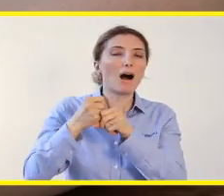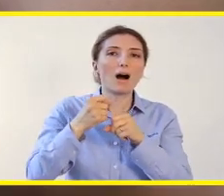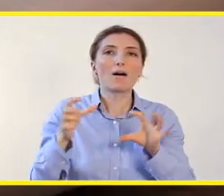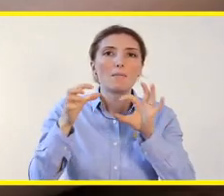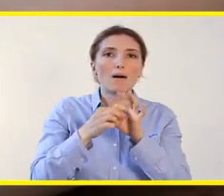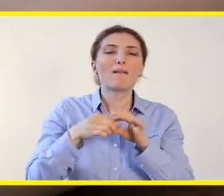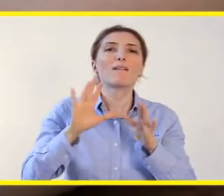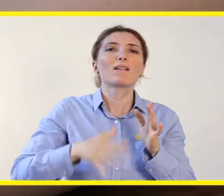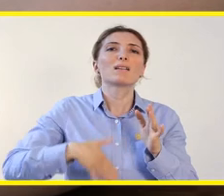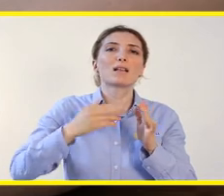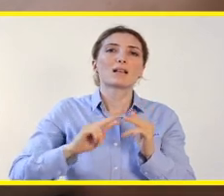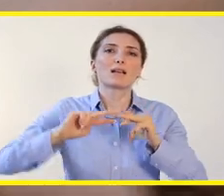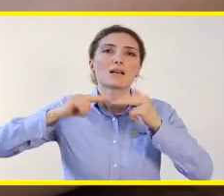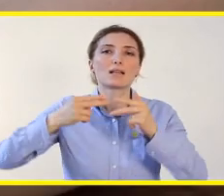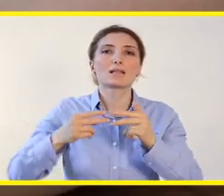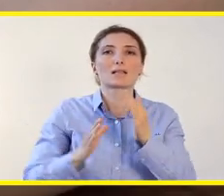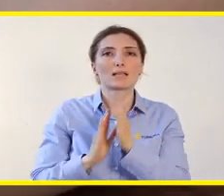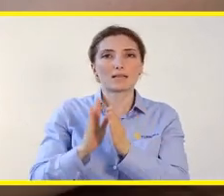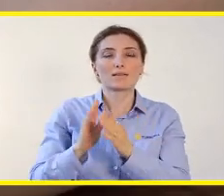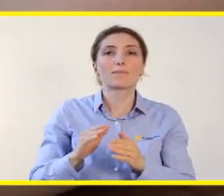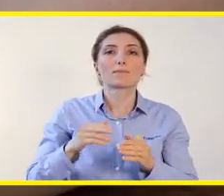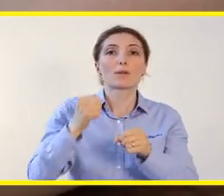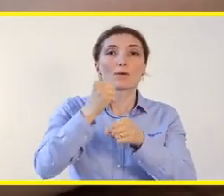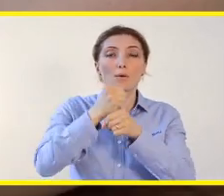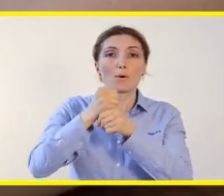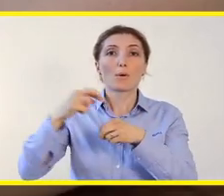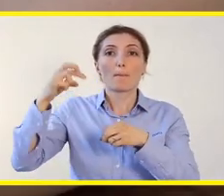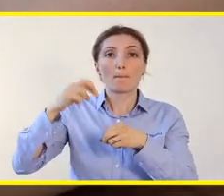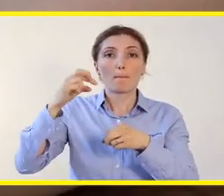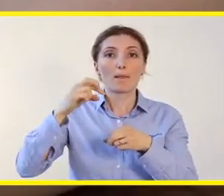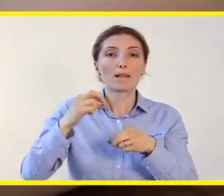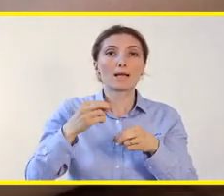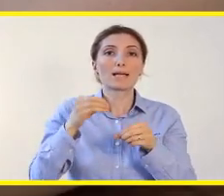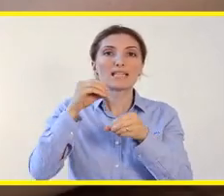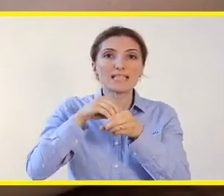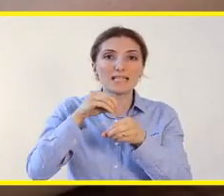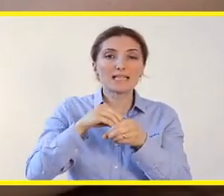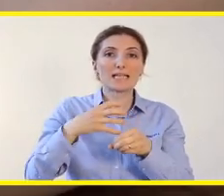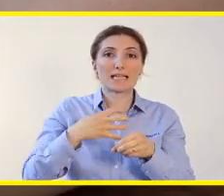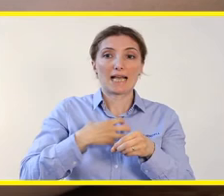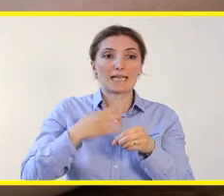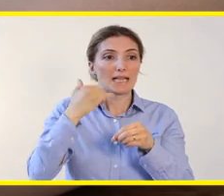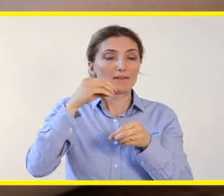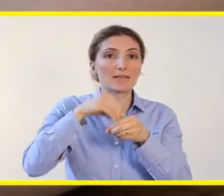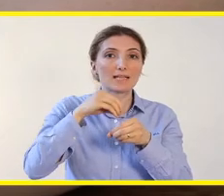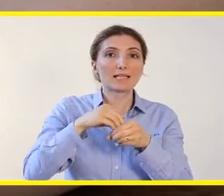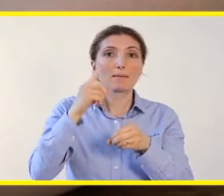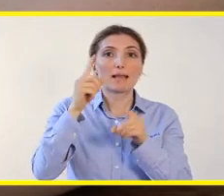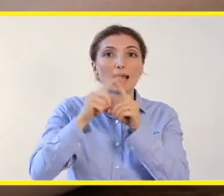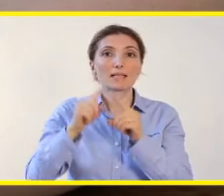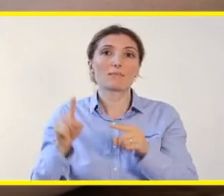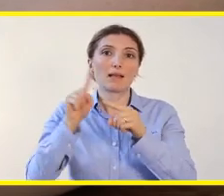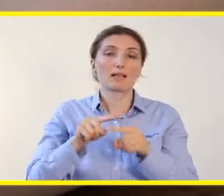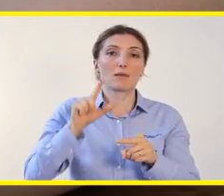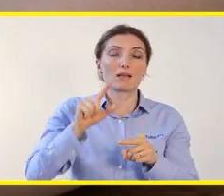atlayarak bir sonraki adıma geçebilirsiniz. Google Play Store'a erişmek için cihazınıza bir Google hesabı eklemeniz gerekiyor.